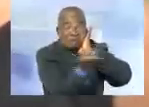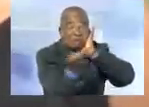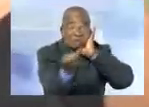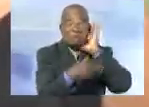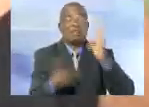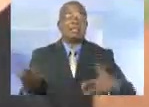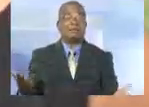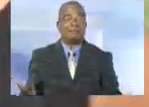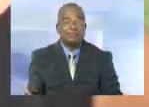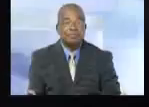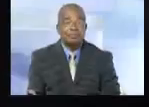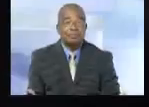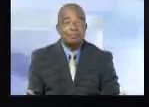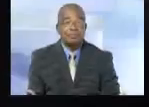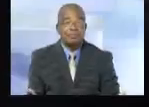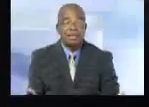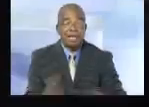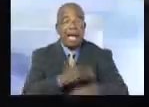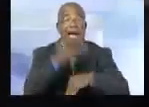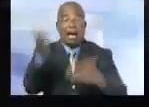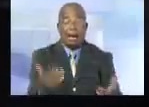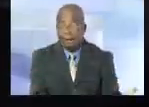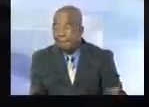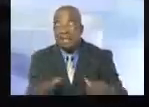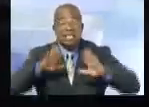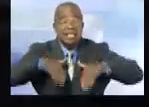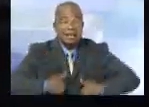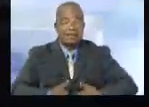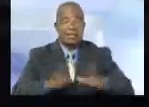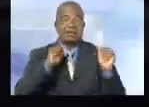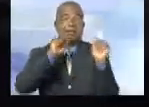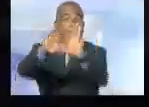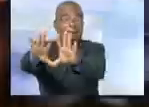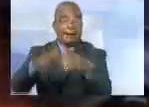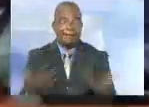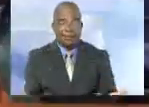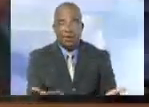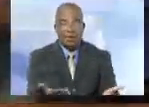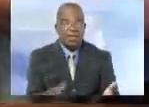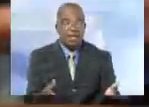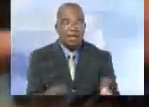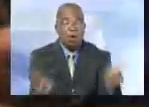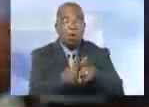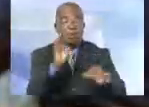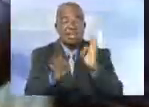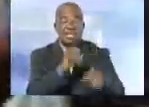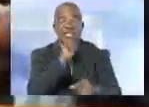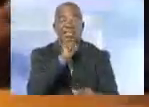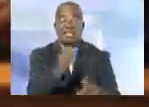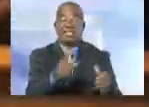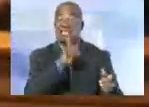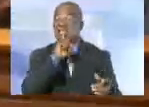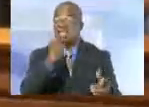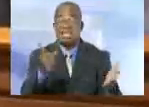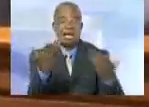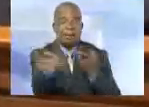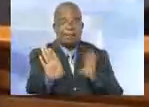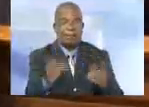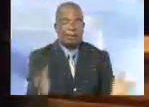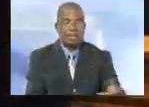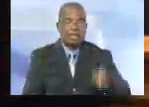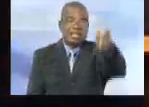été violée et laissée pour morte. Peu de femmes témoignent, comme le fait Dawn. Résultat, les violeurs ne sont pas souvent inquiétés.